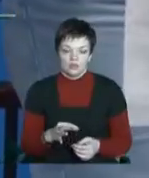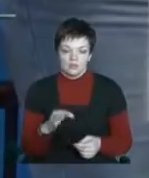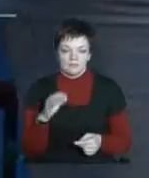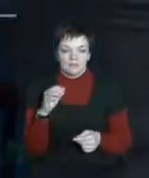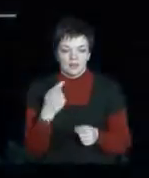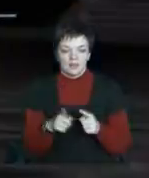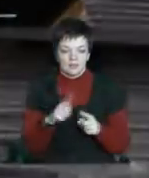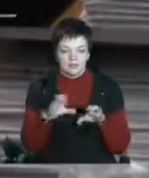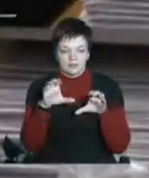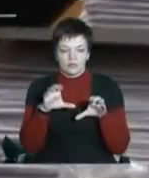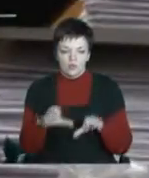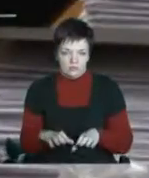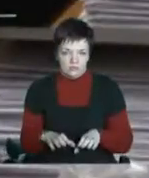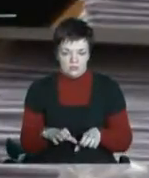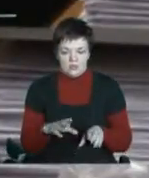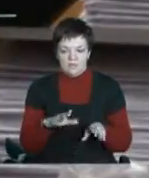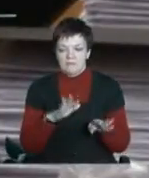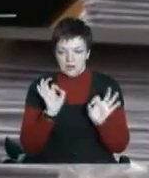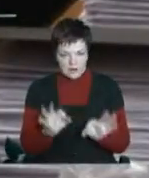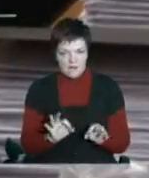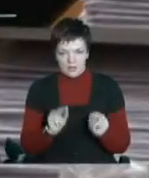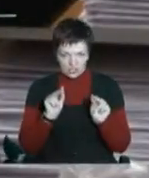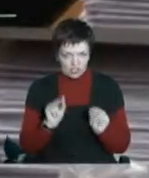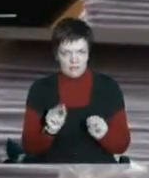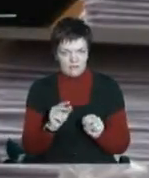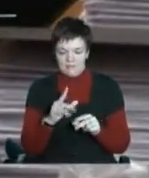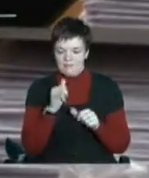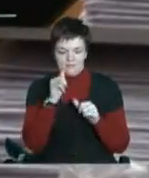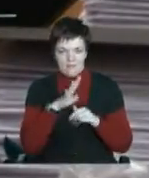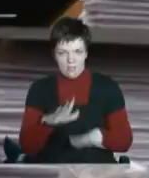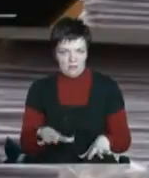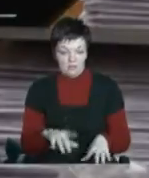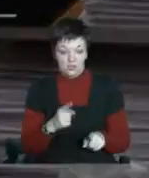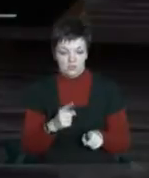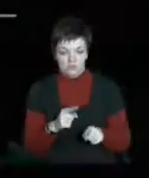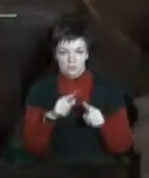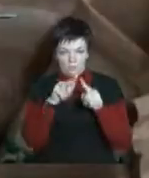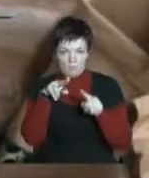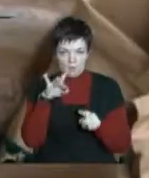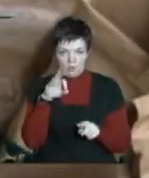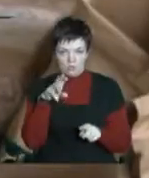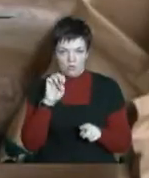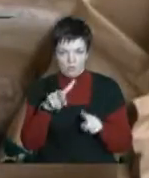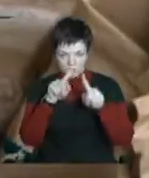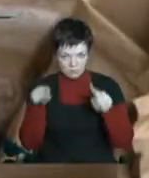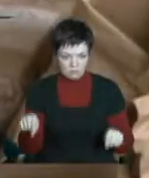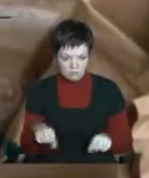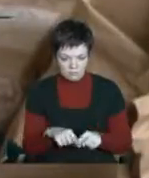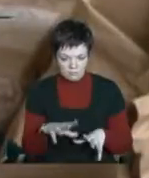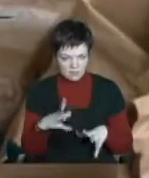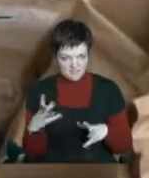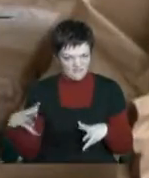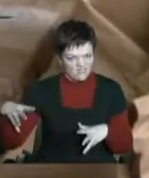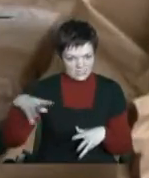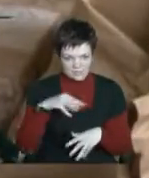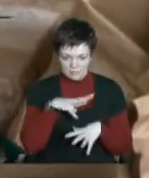целому ряду причин. Во-первых, к этому времени комиссия не имела всех уточненных протоколов. Во-вторых, на 10